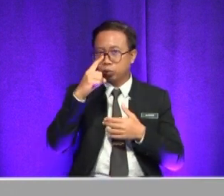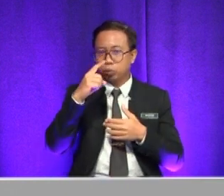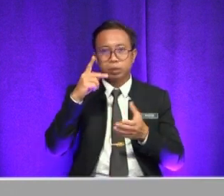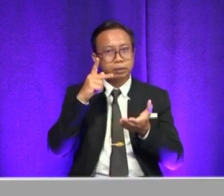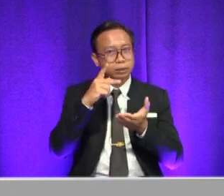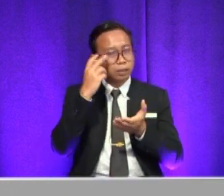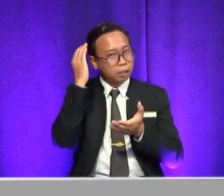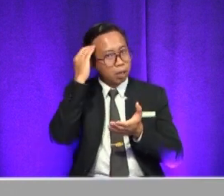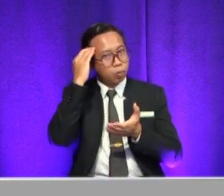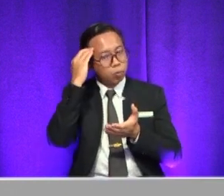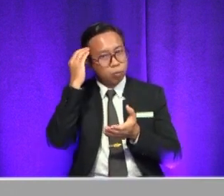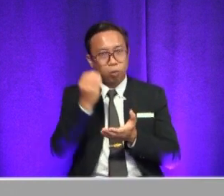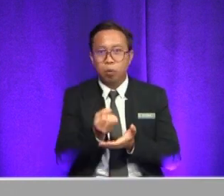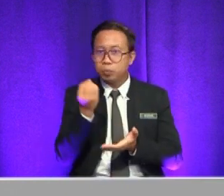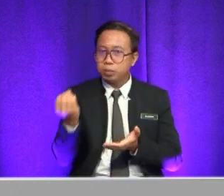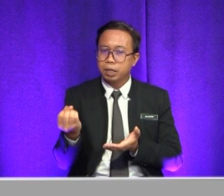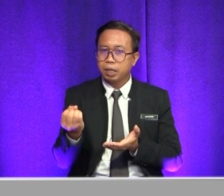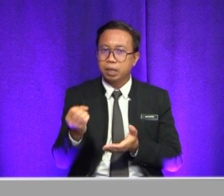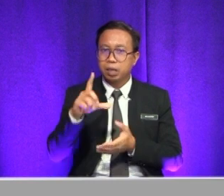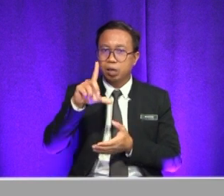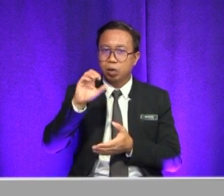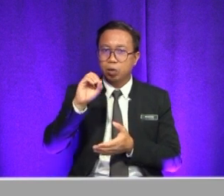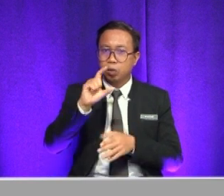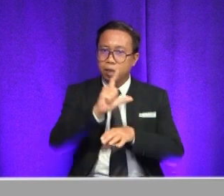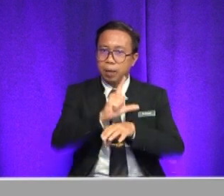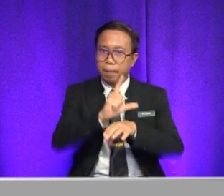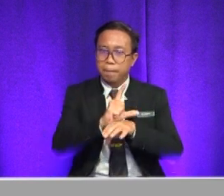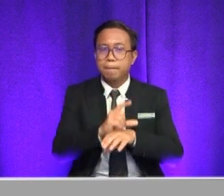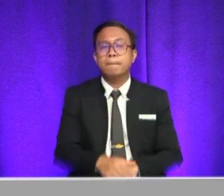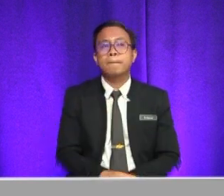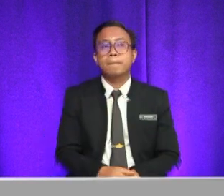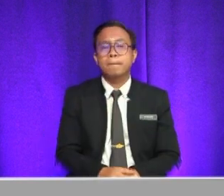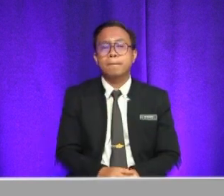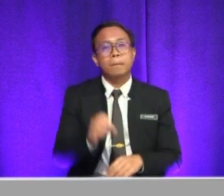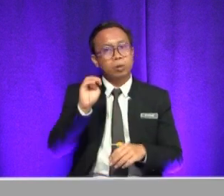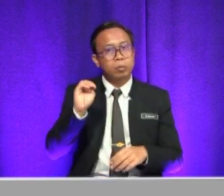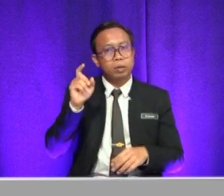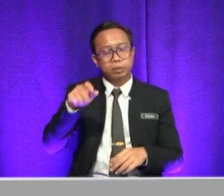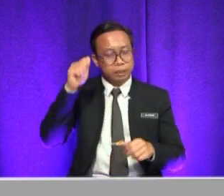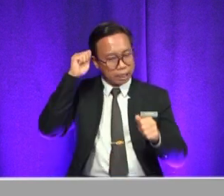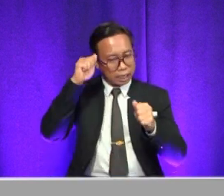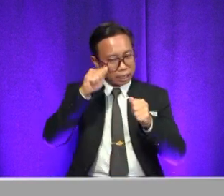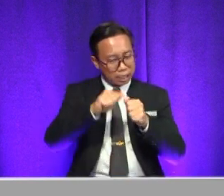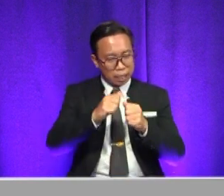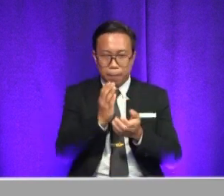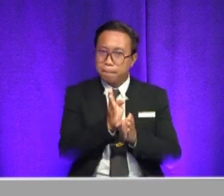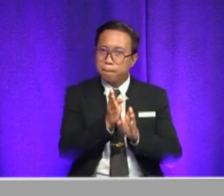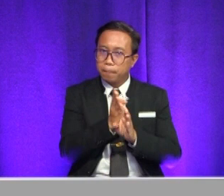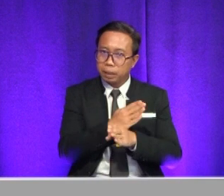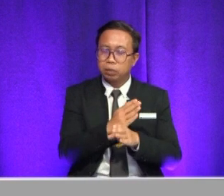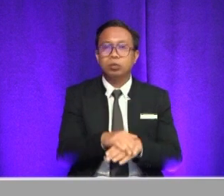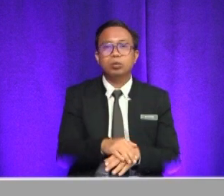objek. Okey, contohnya logam. Okey, ini adalah simbolnya. Jadi murid-murid mesti kena ingat bentuk